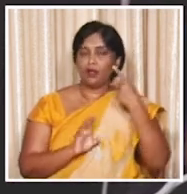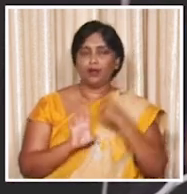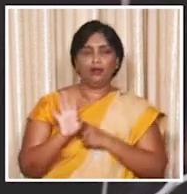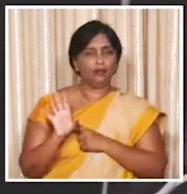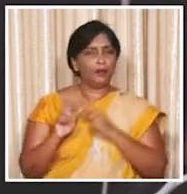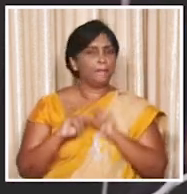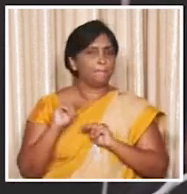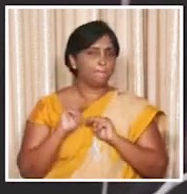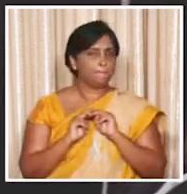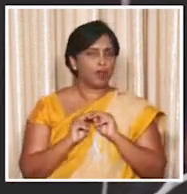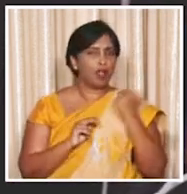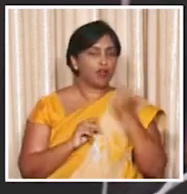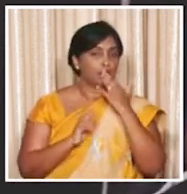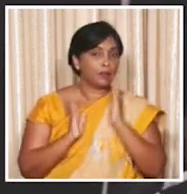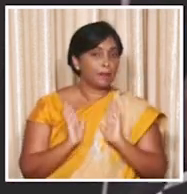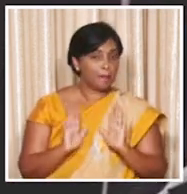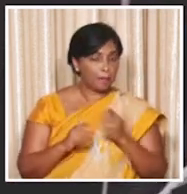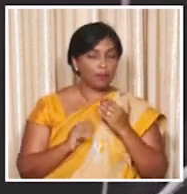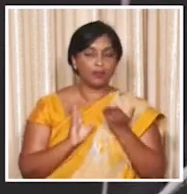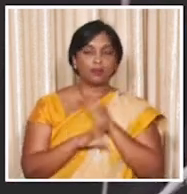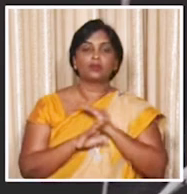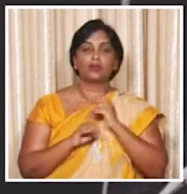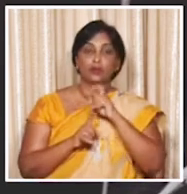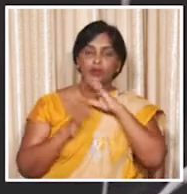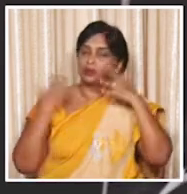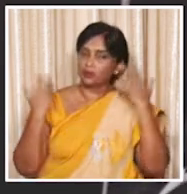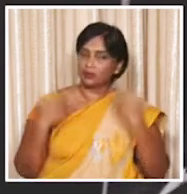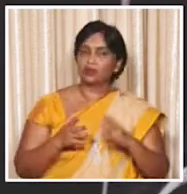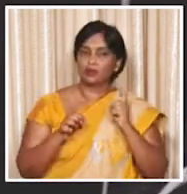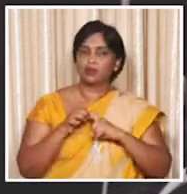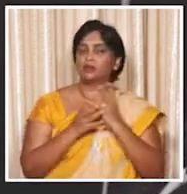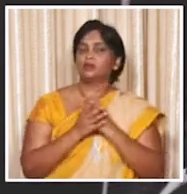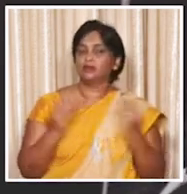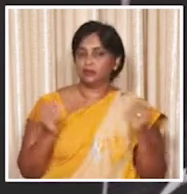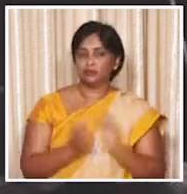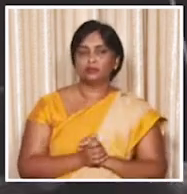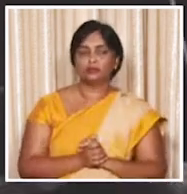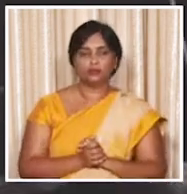லபனாவிருத்தே பிப்ரவரி மாசி அலுத் பாசல் வாரி பட்டங்கண்ண கலி நடுவத் அவசன் கல்ல பிரச்சனை விசந்தல்லவே